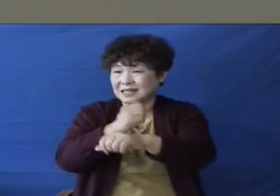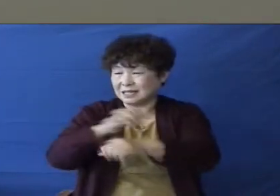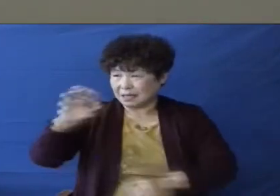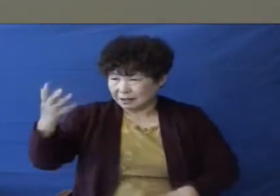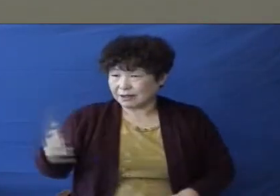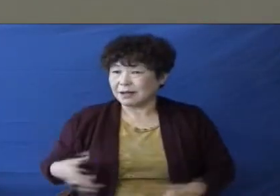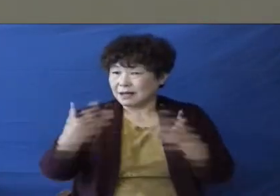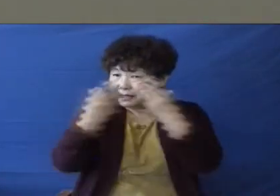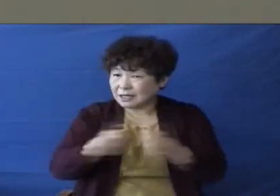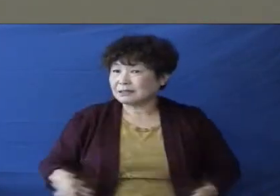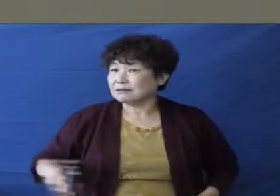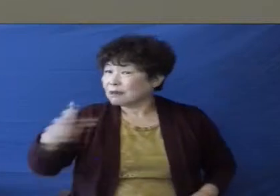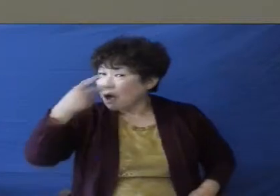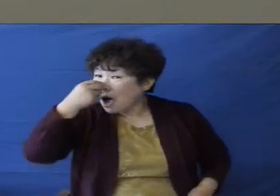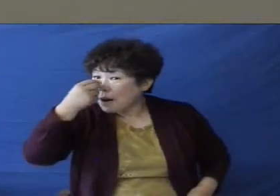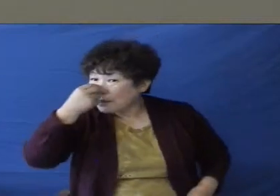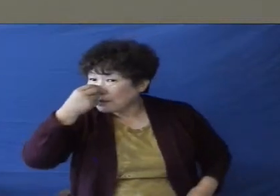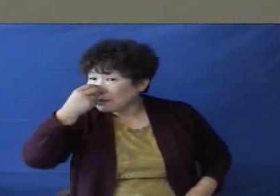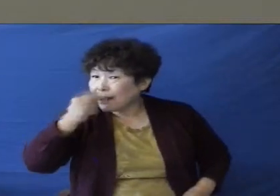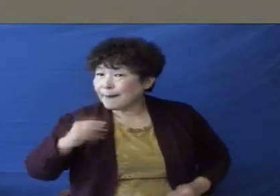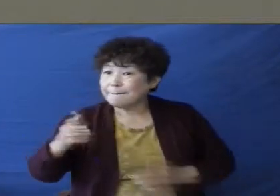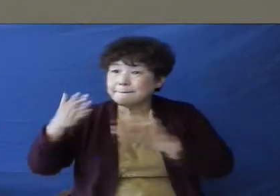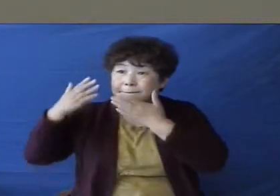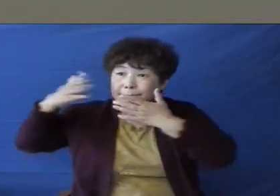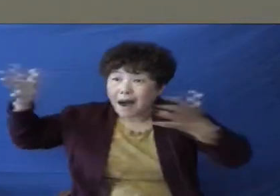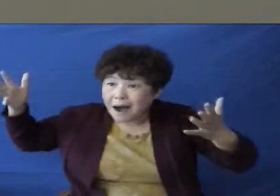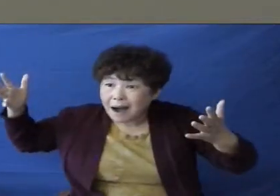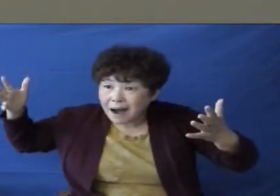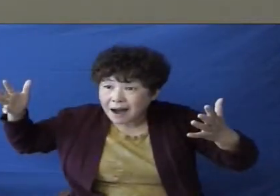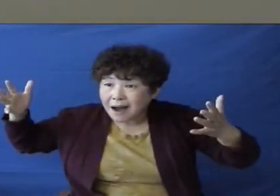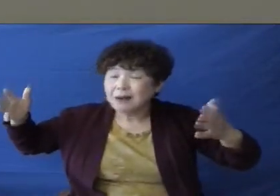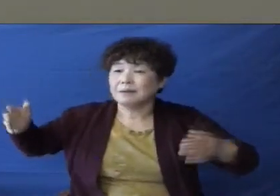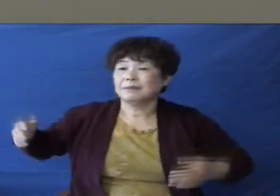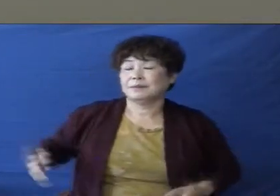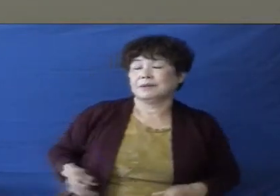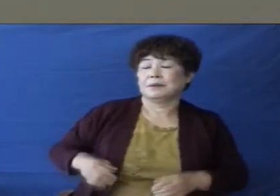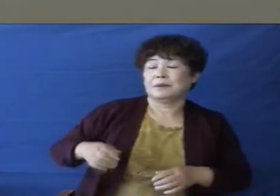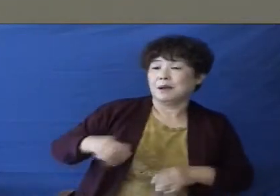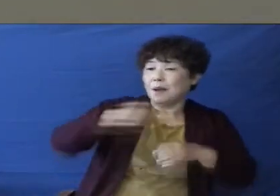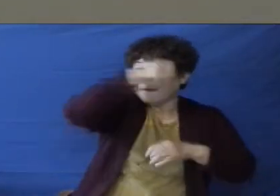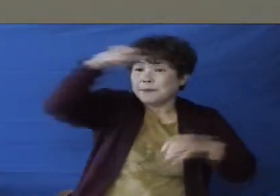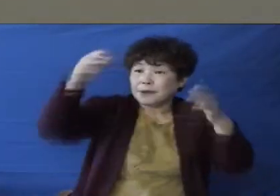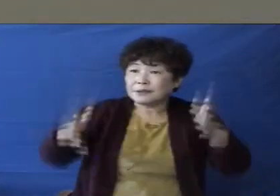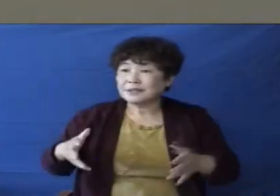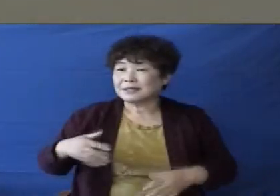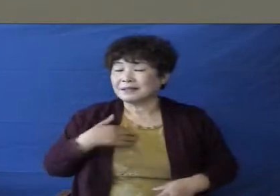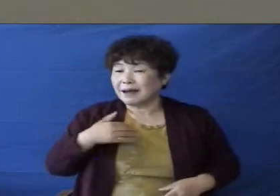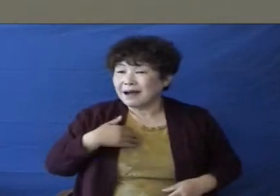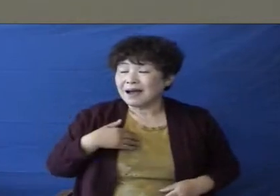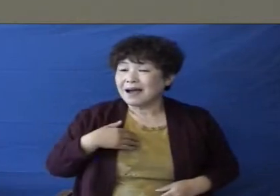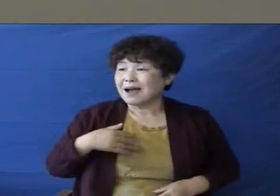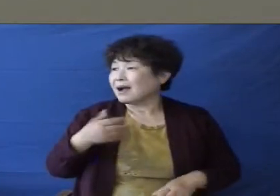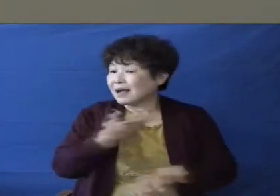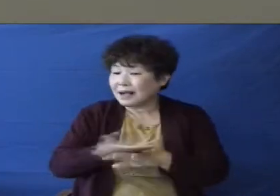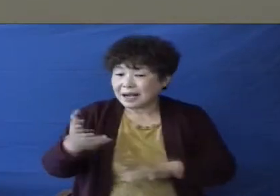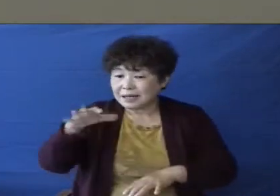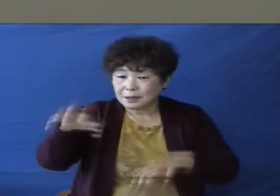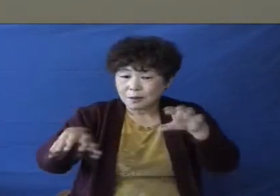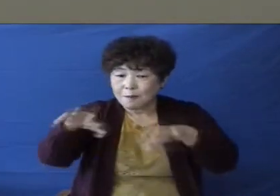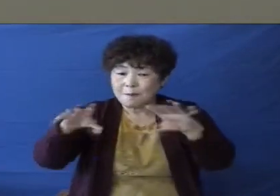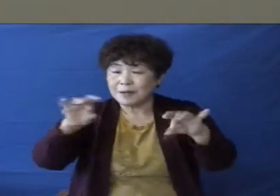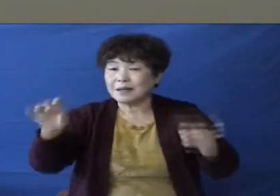이 드라마가 만화의 될 줄로 믿습니다 이 여인이 품고 있는 의미가 있어요 상징이